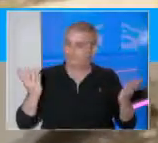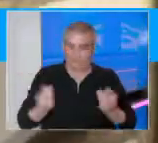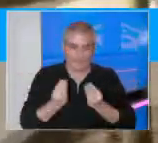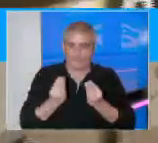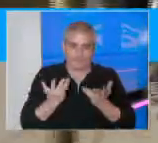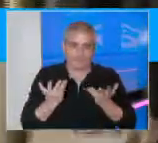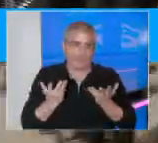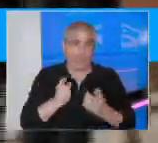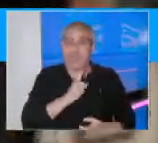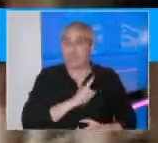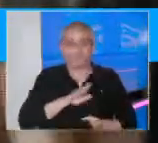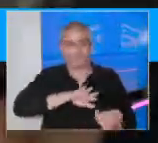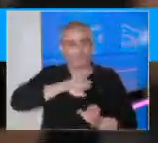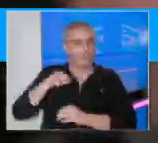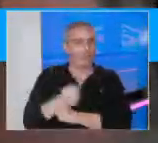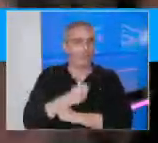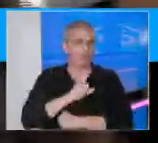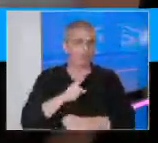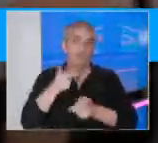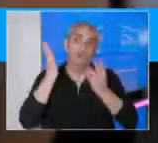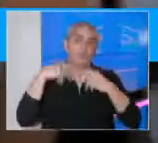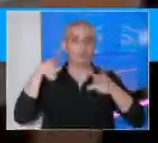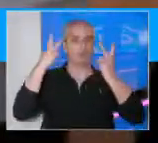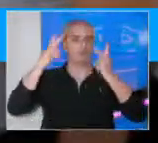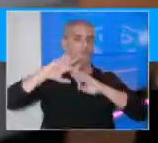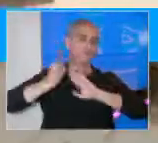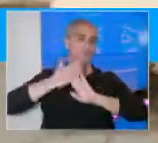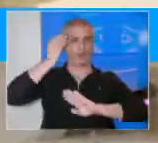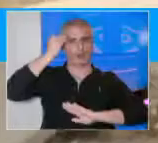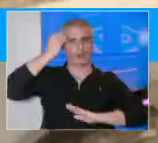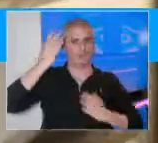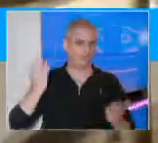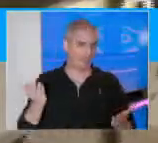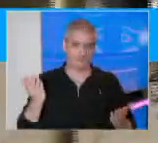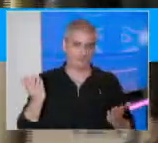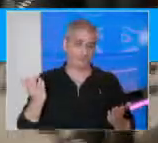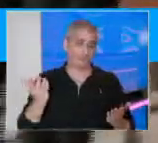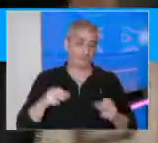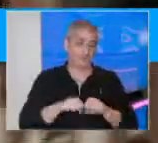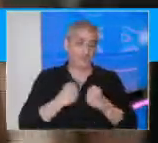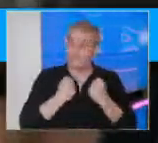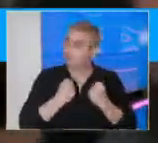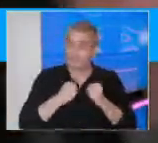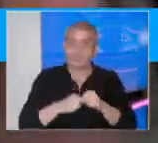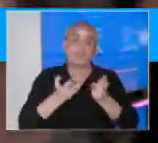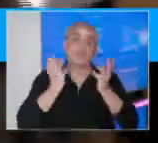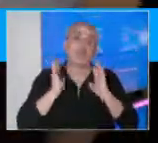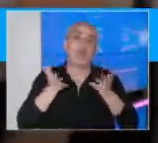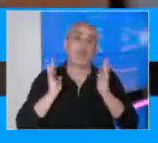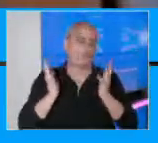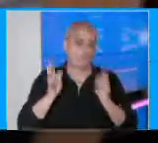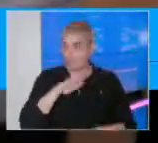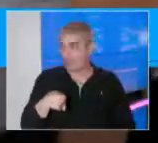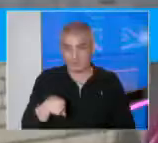דברים שאסור לשים אותם בצד, לדעתי הם אפילו יותר חשובים מכל למידה שהיא, והנזק הוא נזק חמור מאוד,